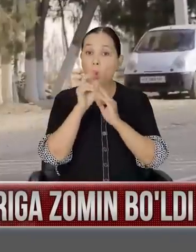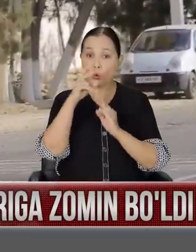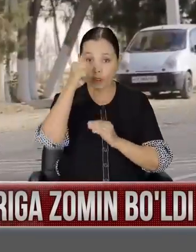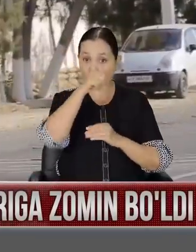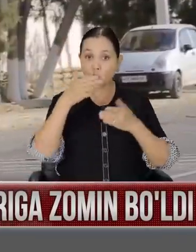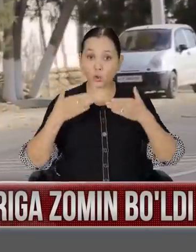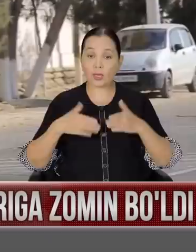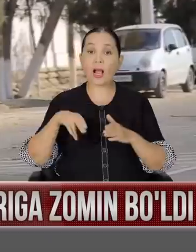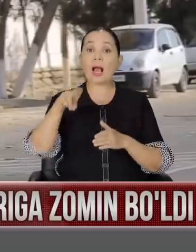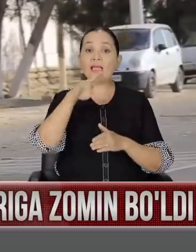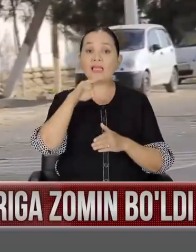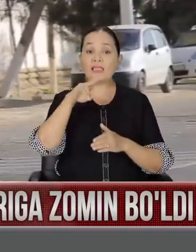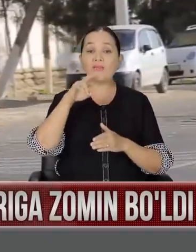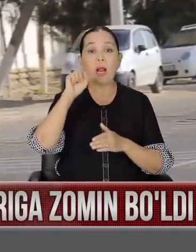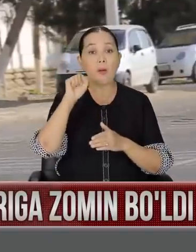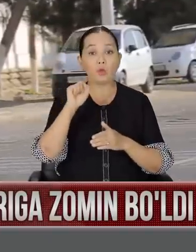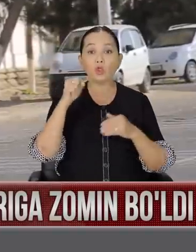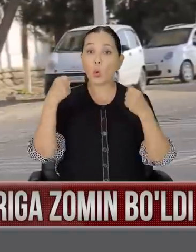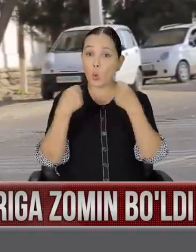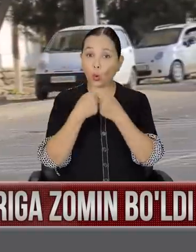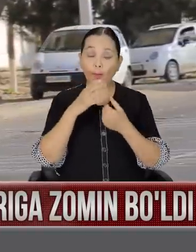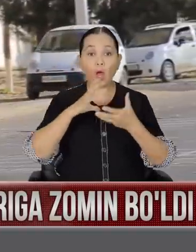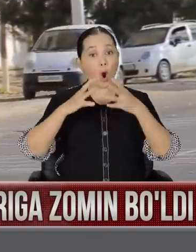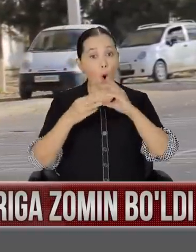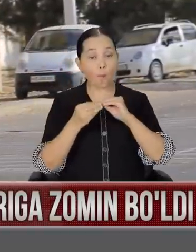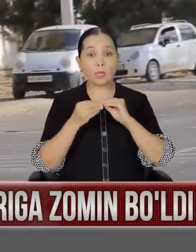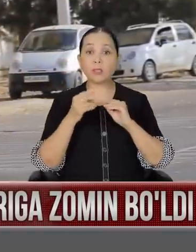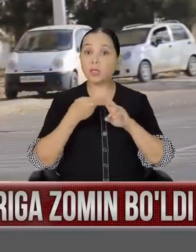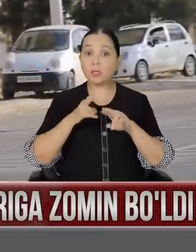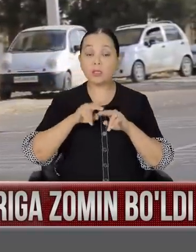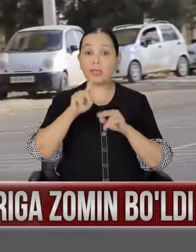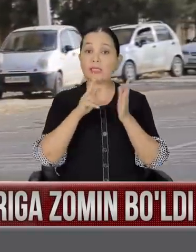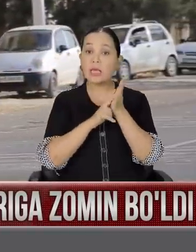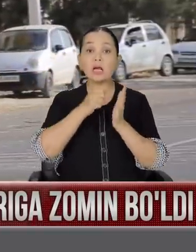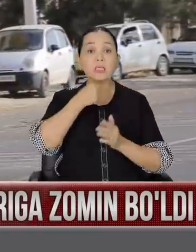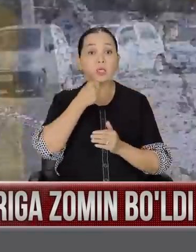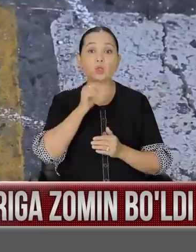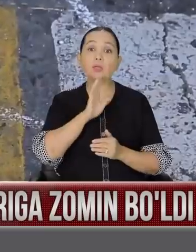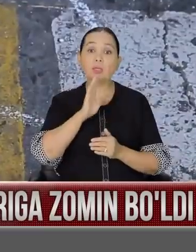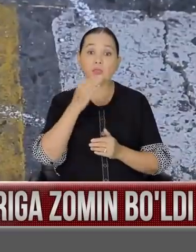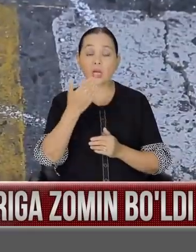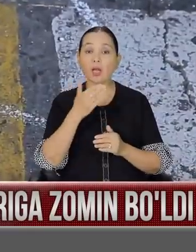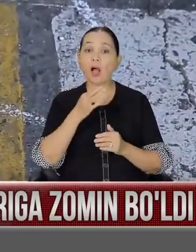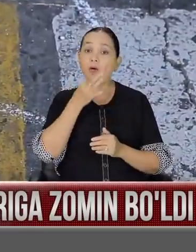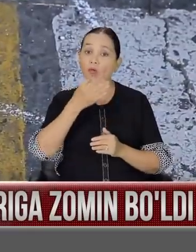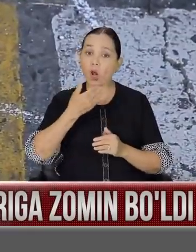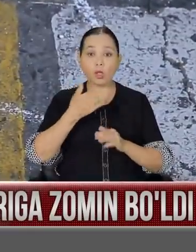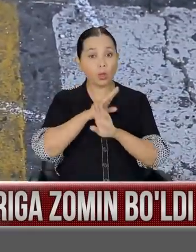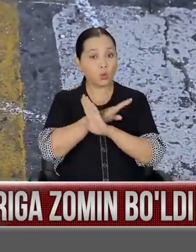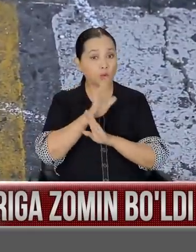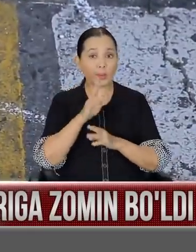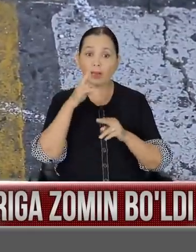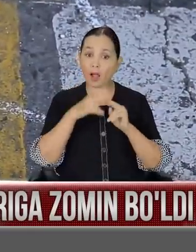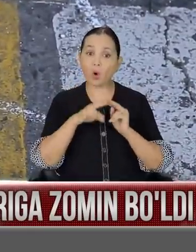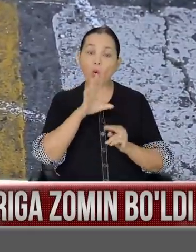yilda tug'ilgan Dilsevar Abdurashidovani urib yuborgan. Oqibatchi, oqibati 8 yoshli qizaloqning hayotdan bevaqt ko'z yumayotgani